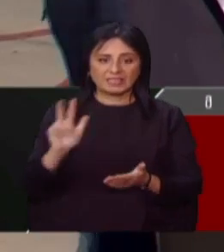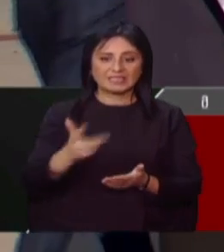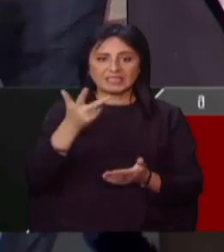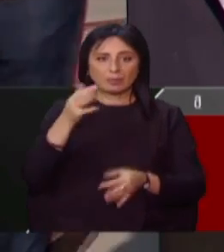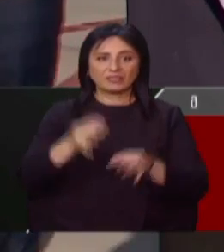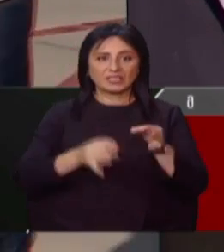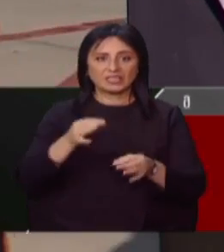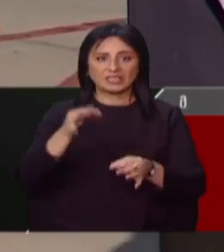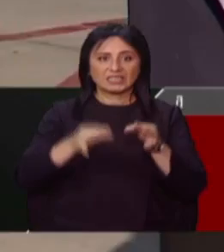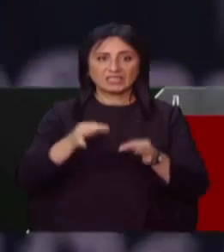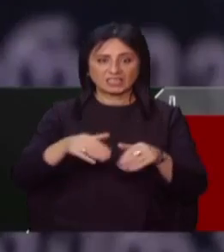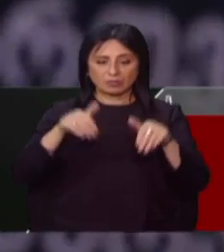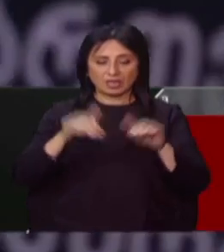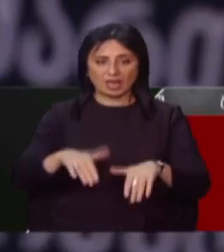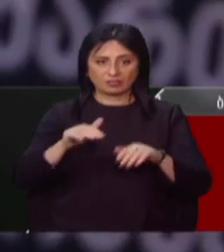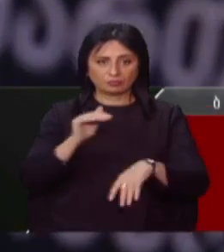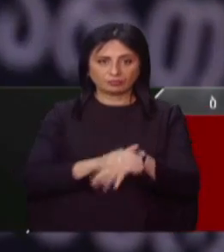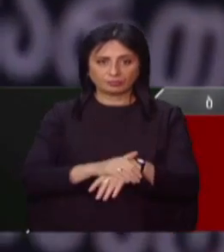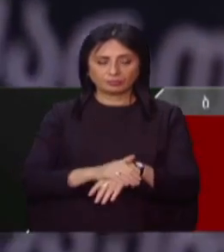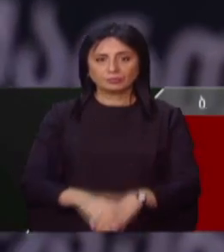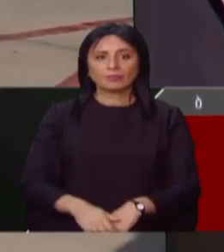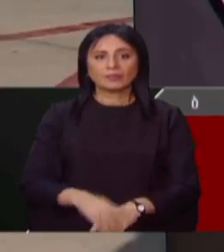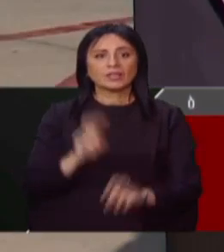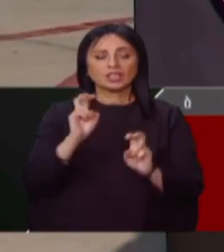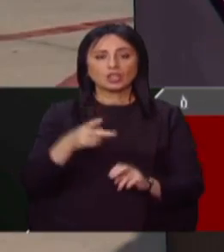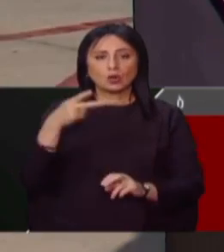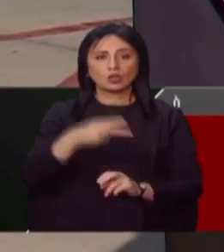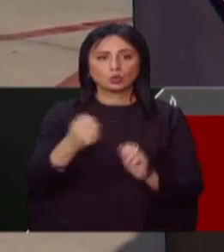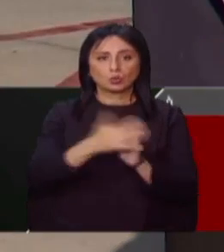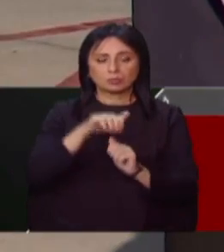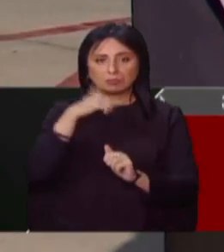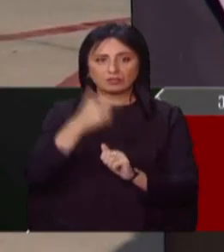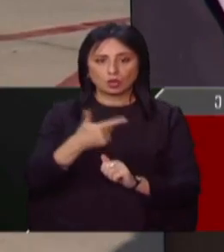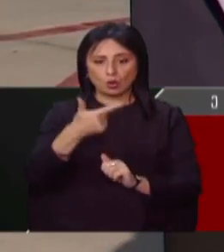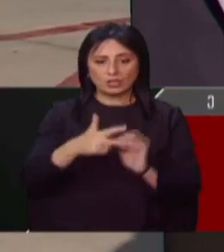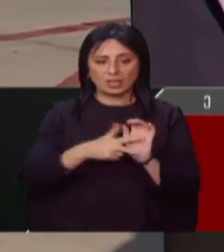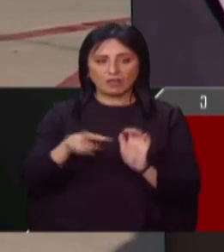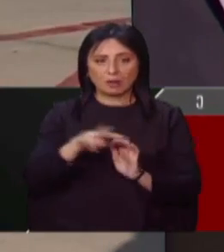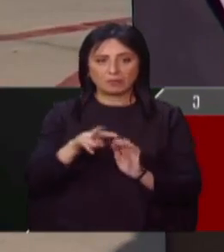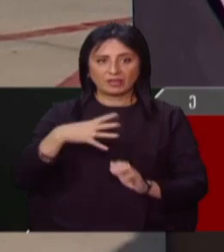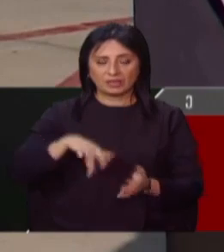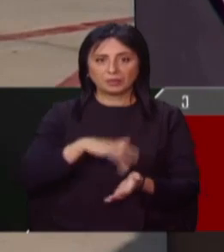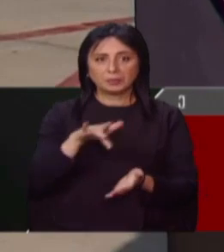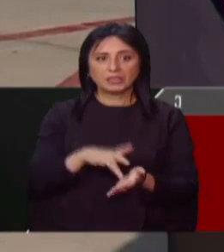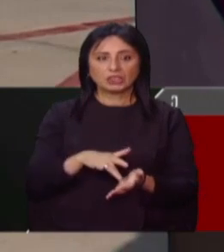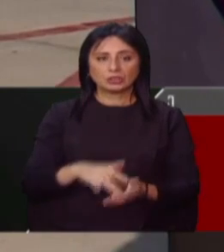სამივე ინსტანციის სასამართლოების გამამტყუნებელი განაჩენი. კერძოდ 2015 წლის 28 მარტს